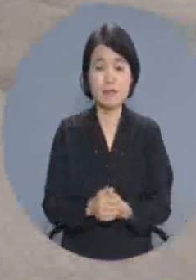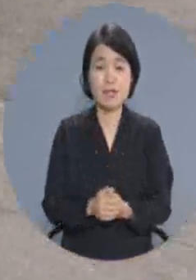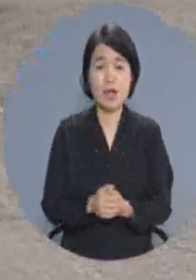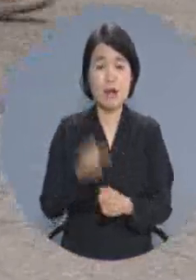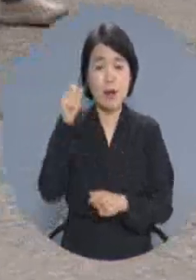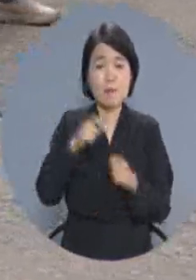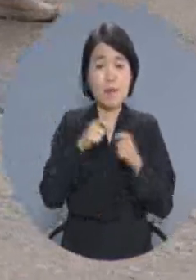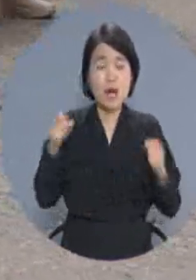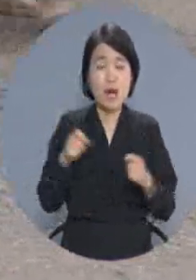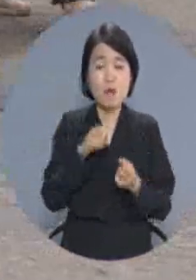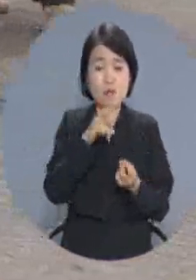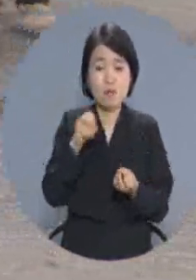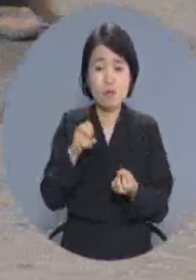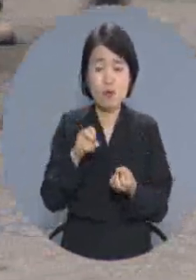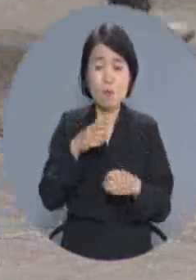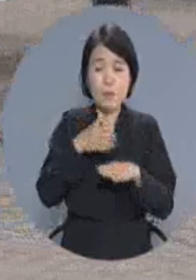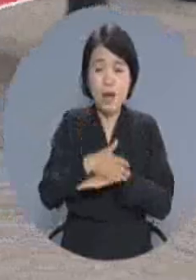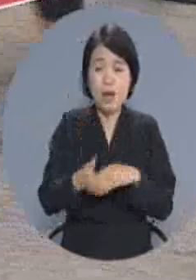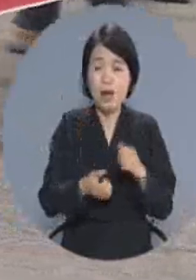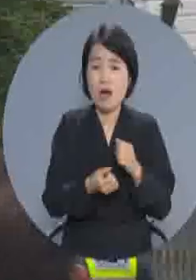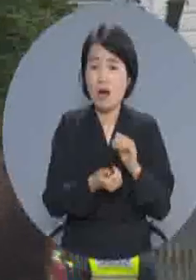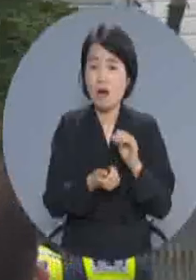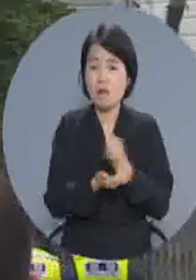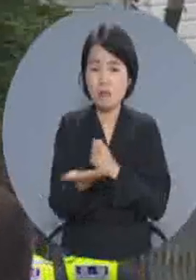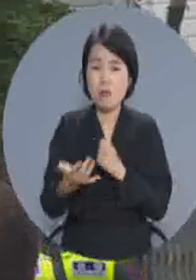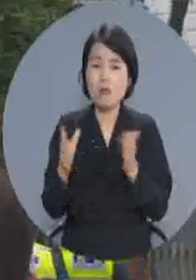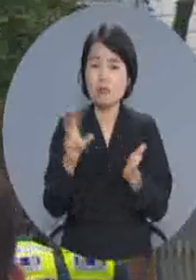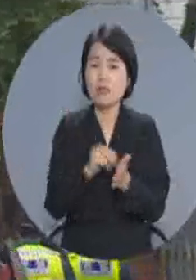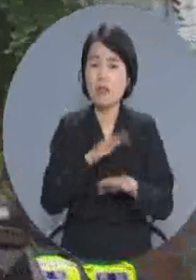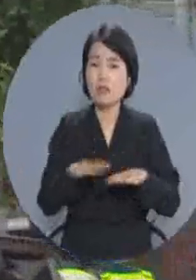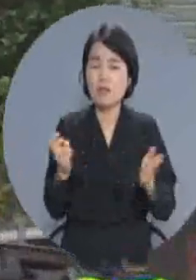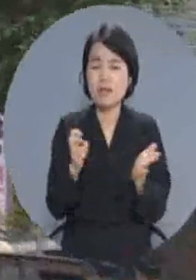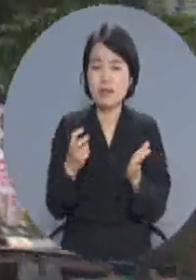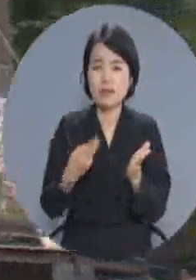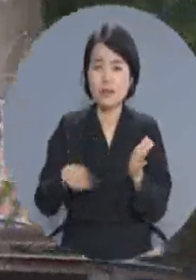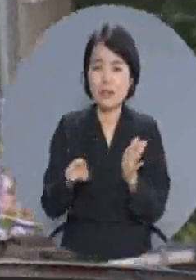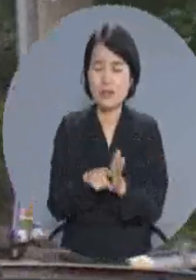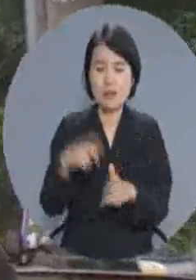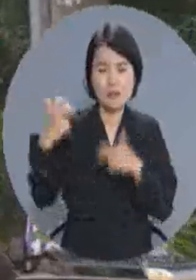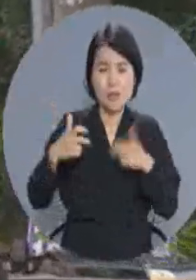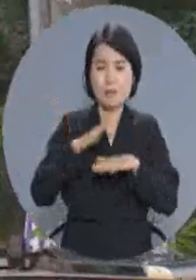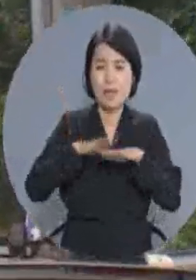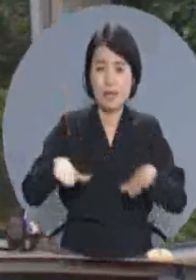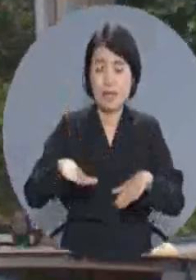장기화에 따른 물류 대란을 막기 위해 강대강 대치를 풀고 안전